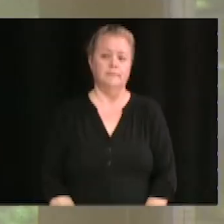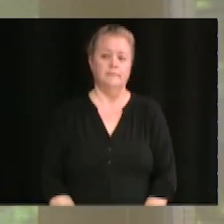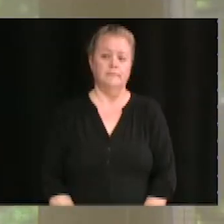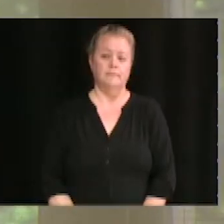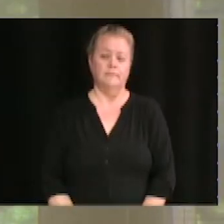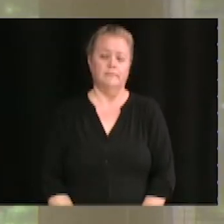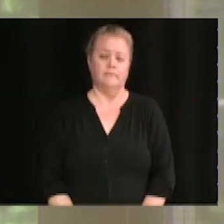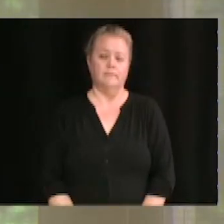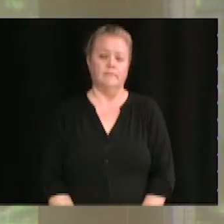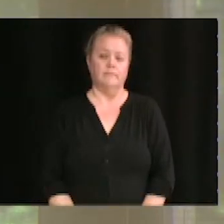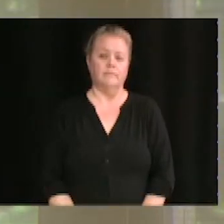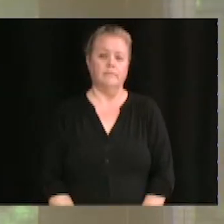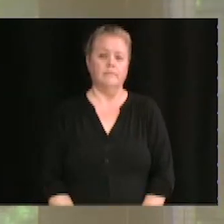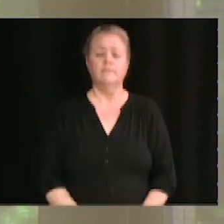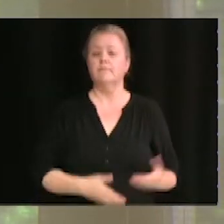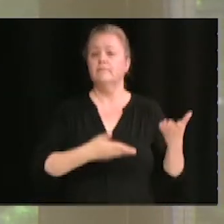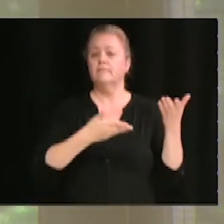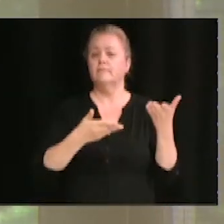Proposeur,